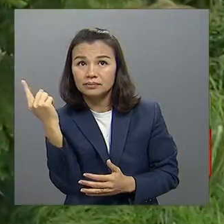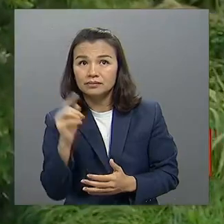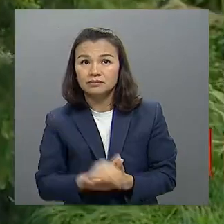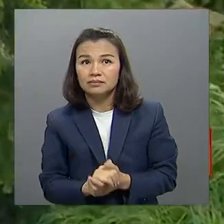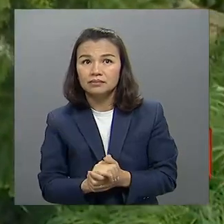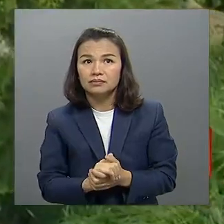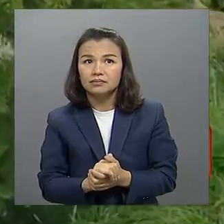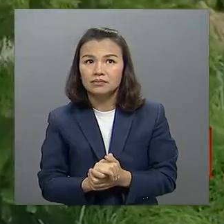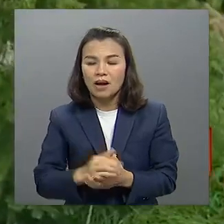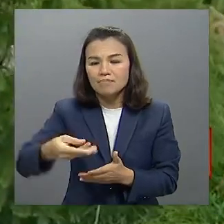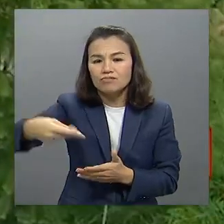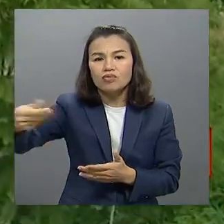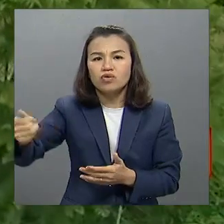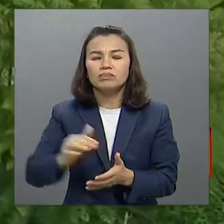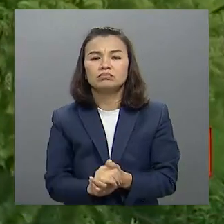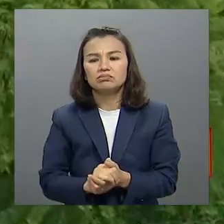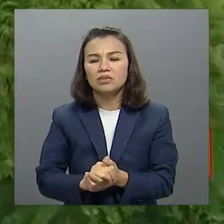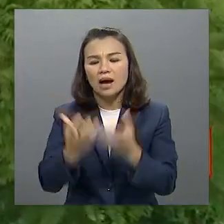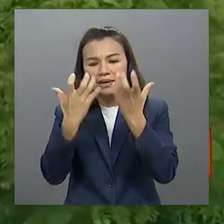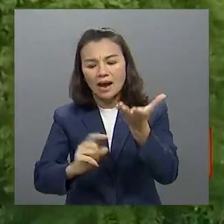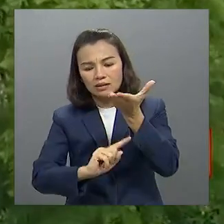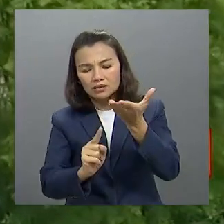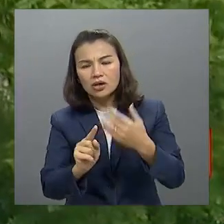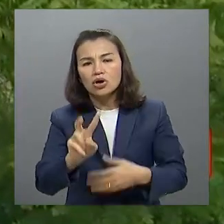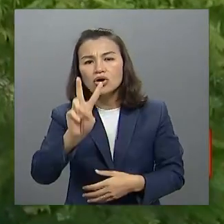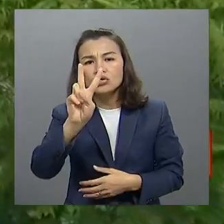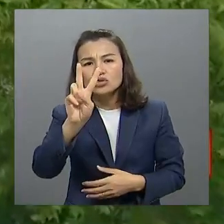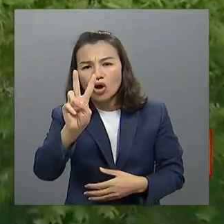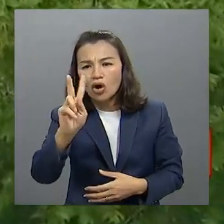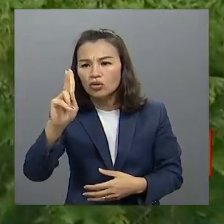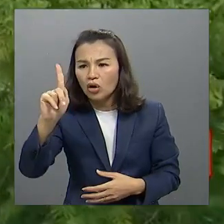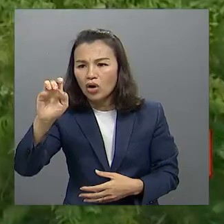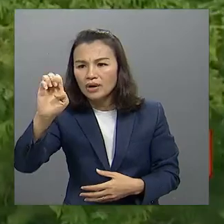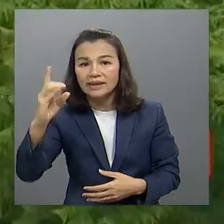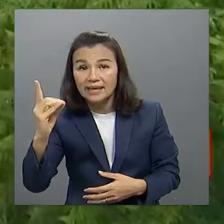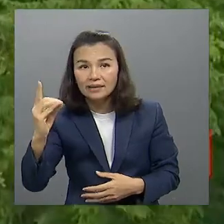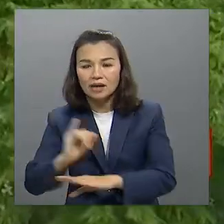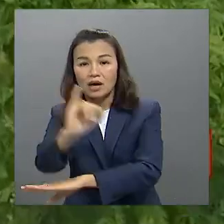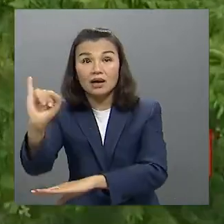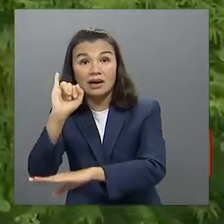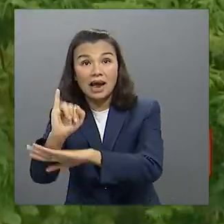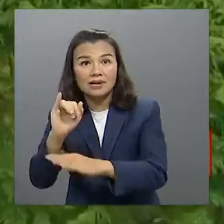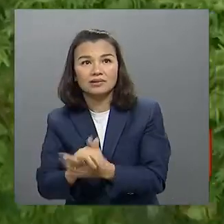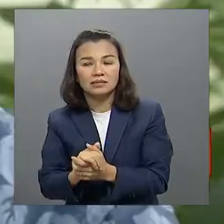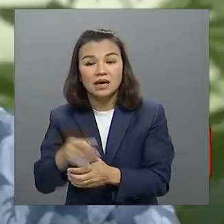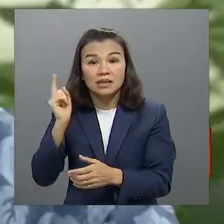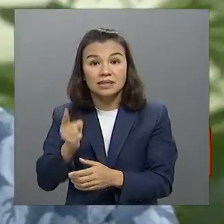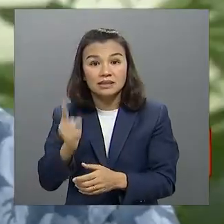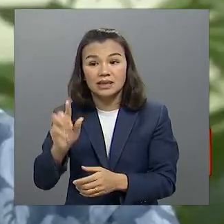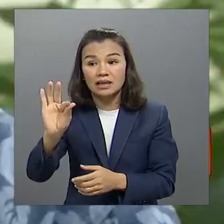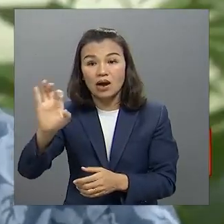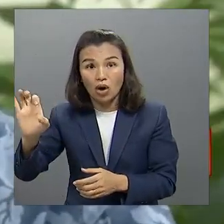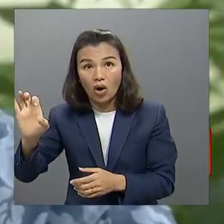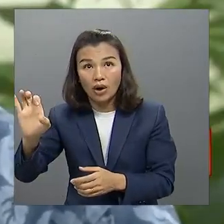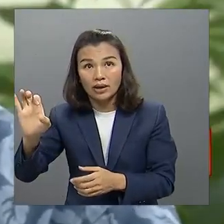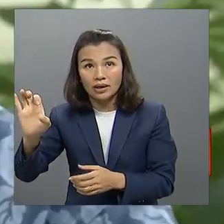ไร่มันประหยัดจากลงทุน900มันเหลือ6บาท